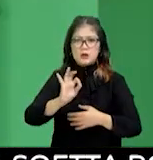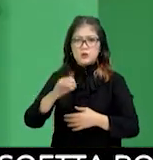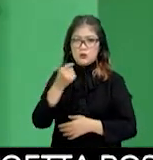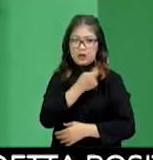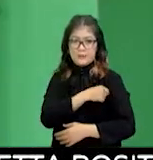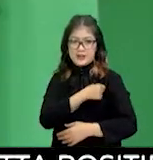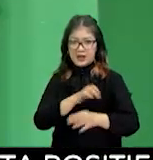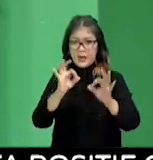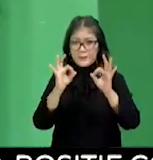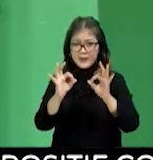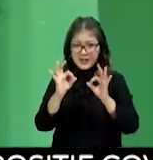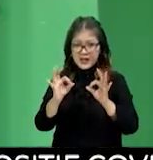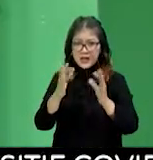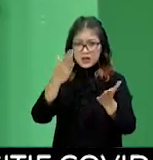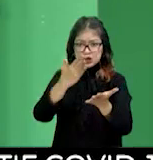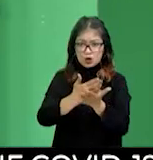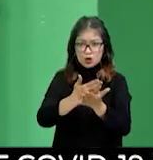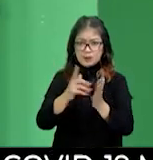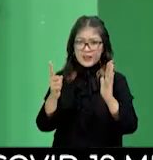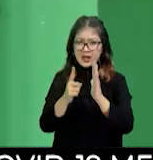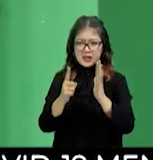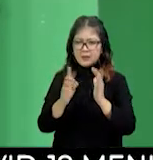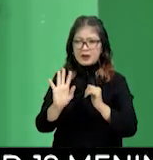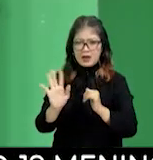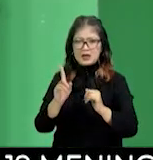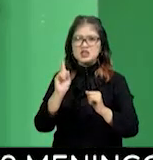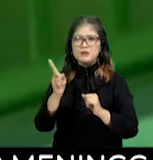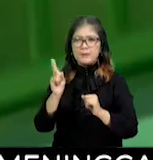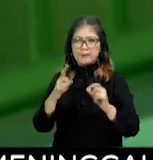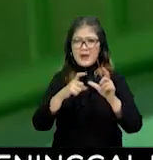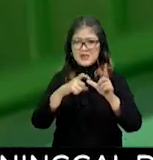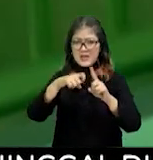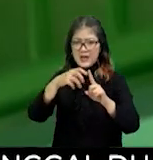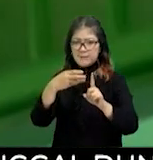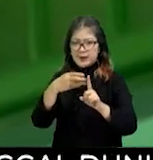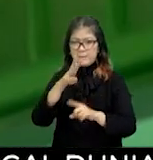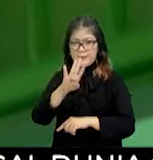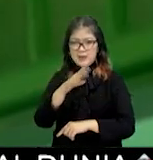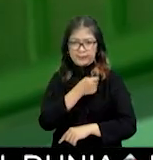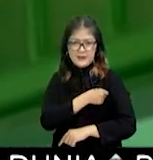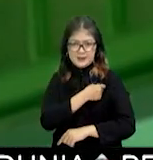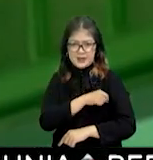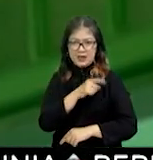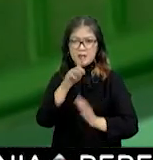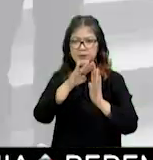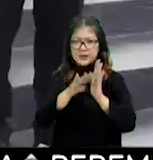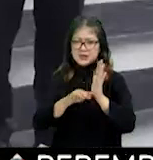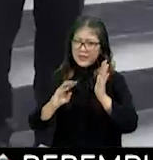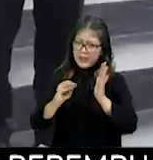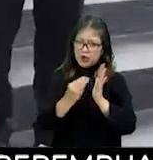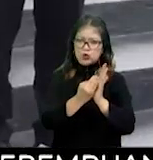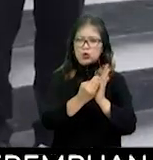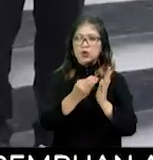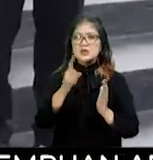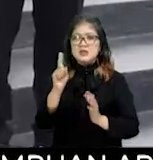SKB 4 Menteri, pembelajaran tatap muka baru akan diberhentikan jika kondisi daerah tersebut kembali berada di PPKM level 4. Itu